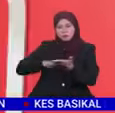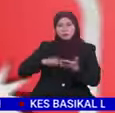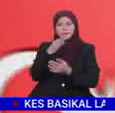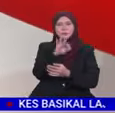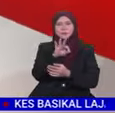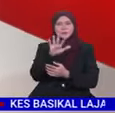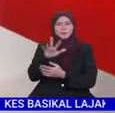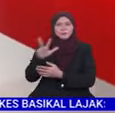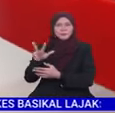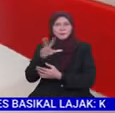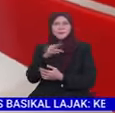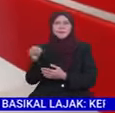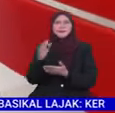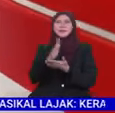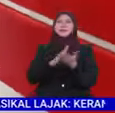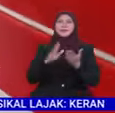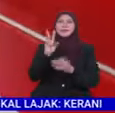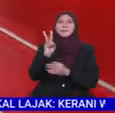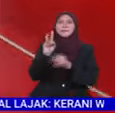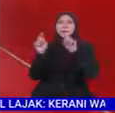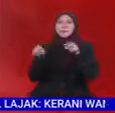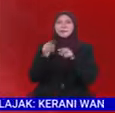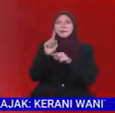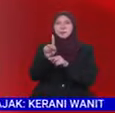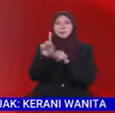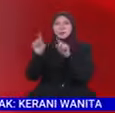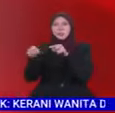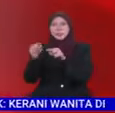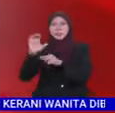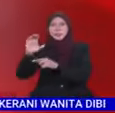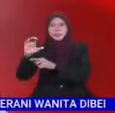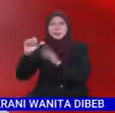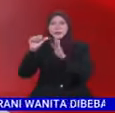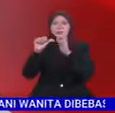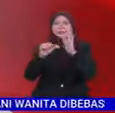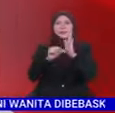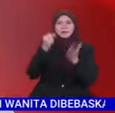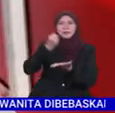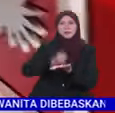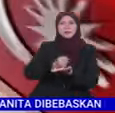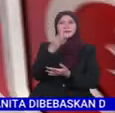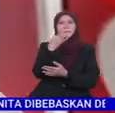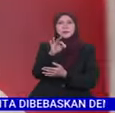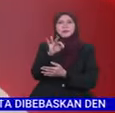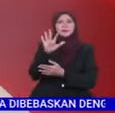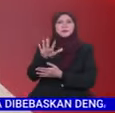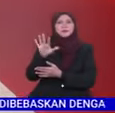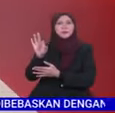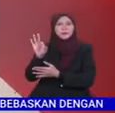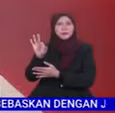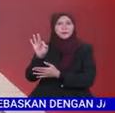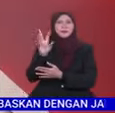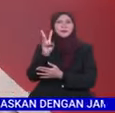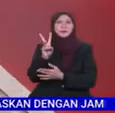1953 dan section 6 kurungan satu kurungan C akta imigresen 1959